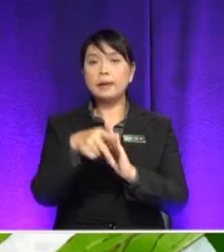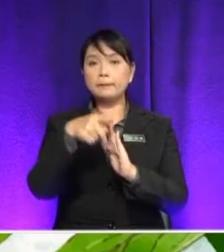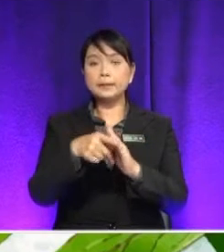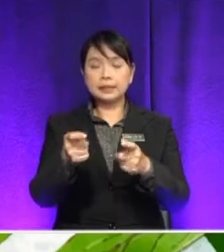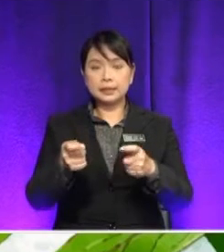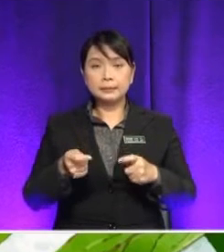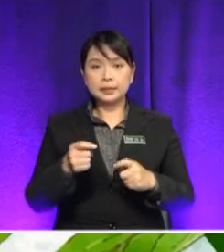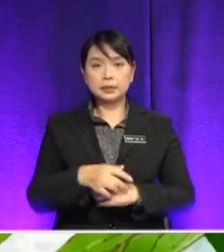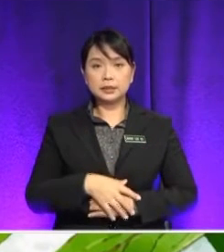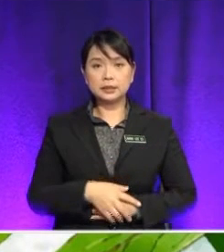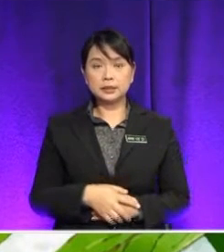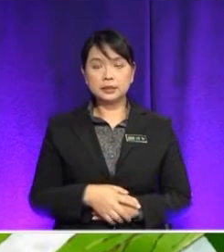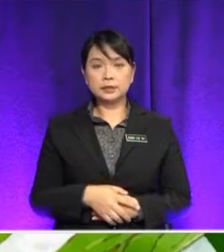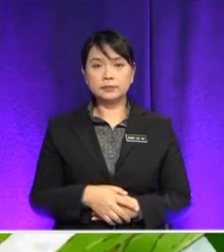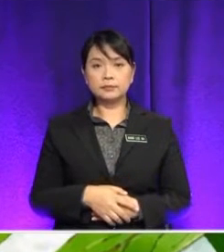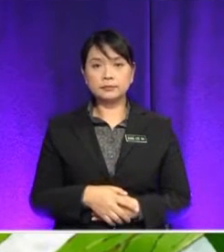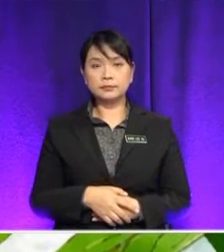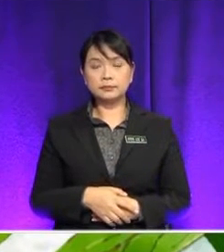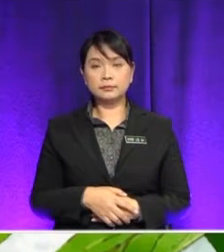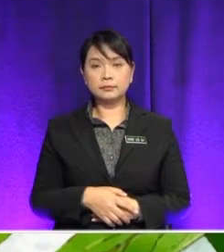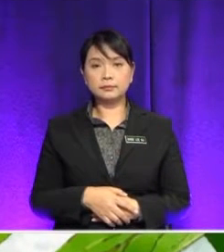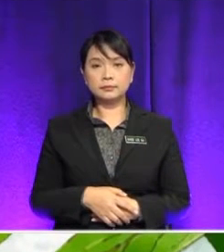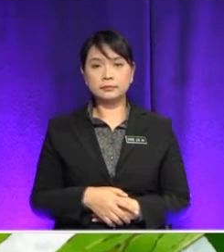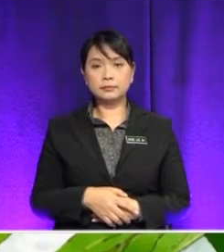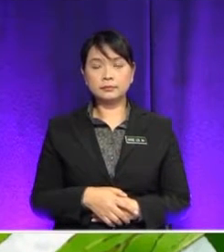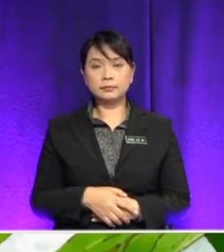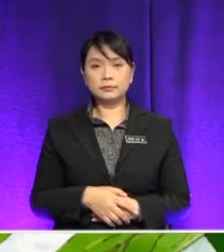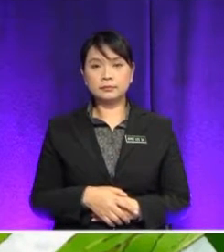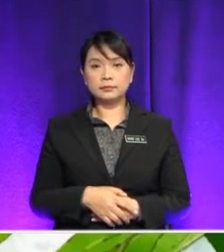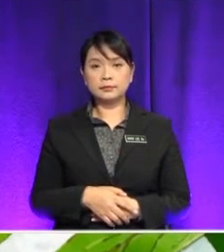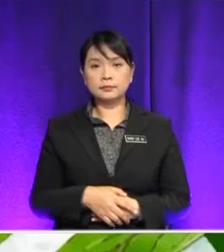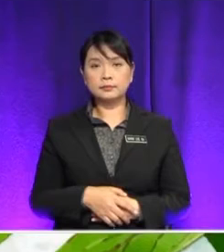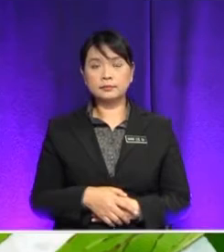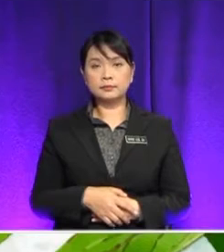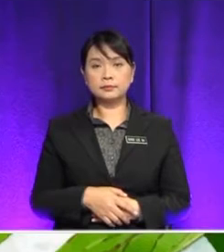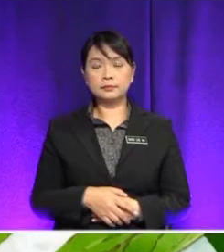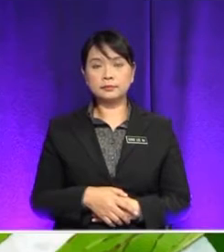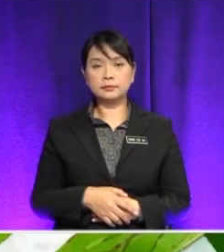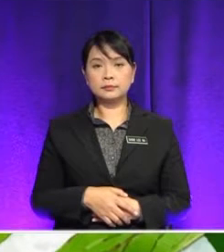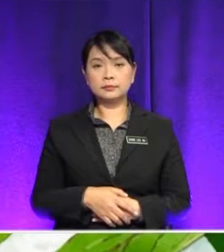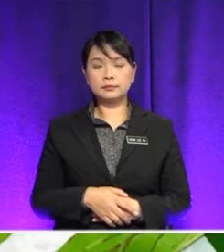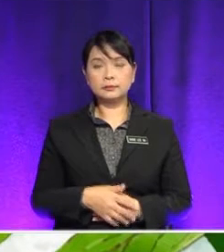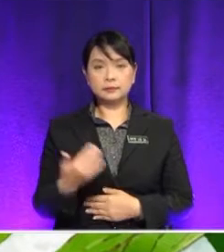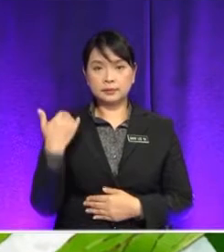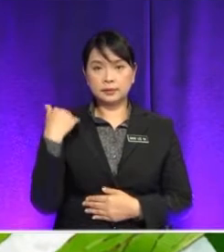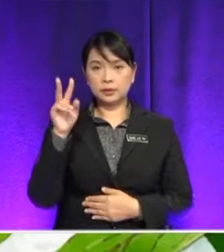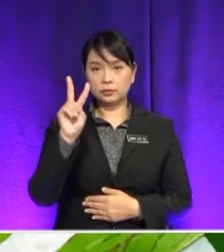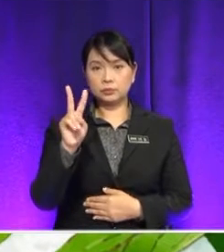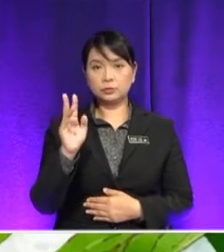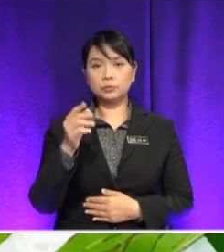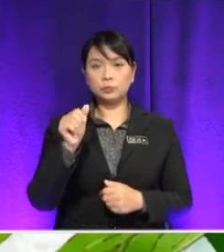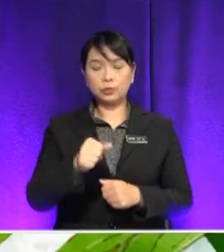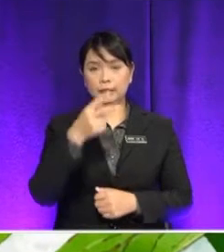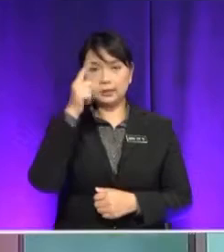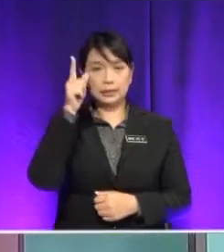dasar laut kedua kuda dasar laut memantulkan gelombang kepada penerima oke yang Tuh dipanggil proses